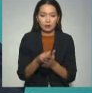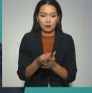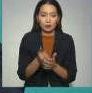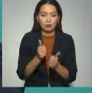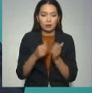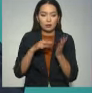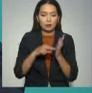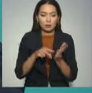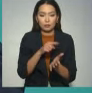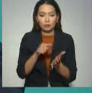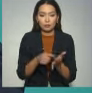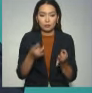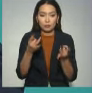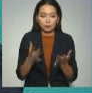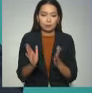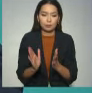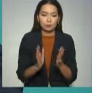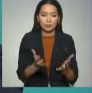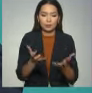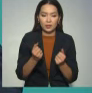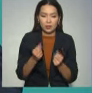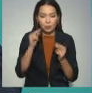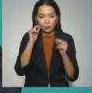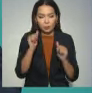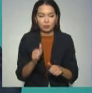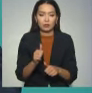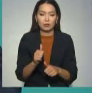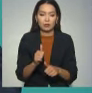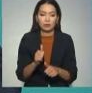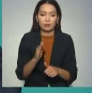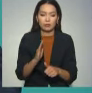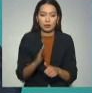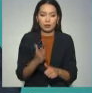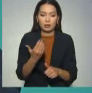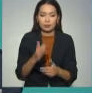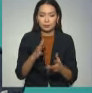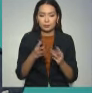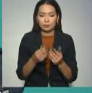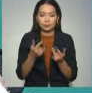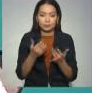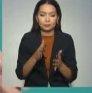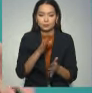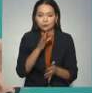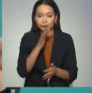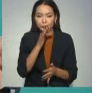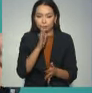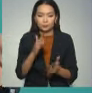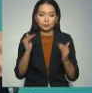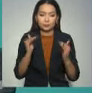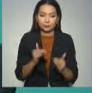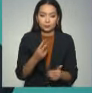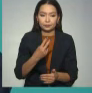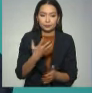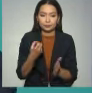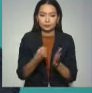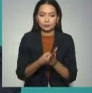проработан вопрос по упрощению порядка получения удостоверения категории D. В частности, требование по возрасту будет снижено с 25